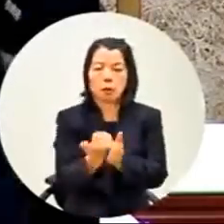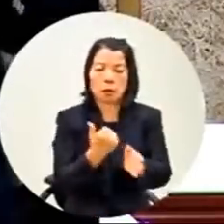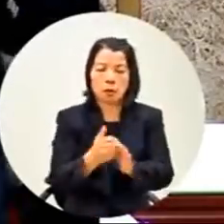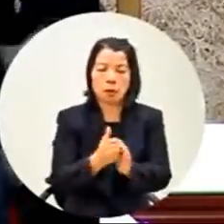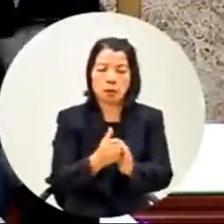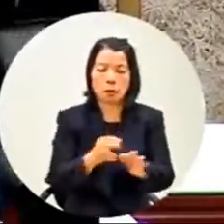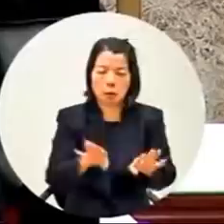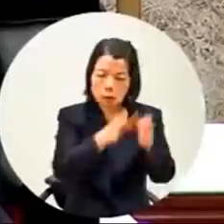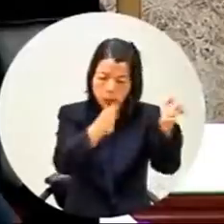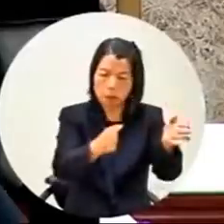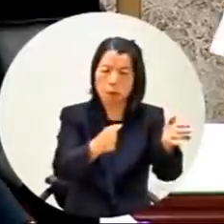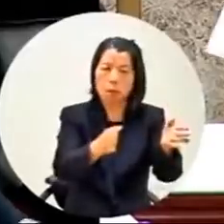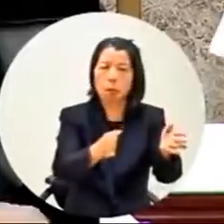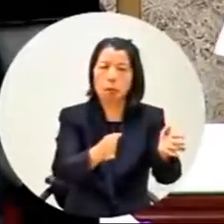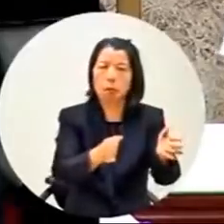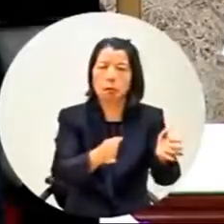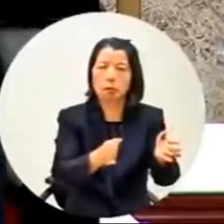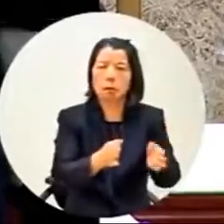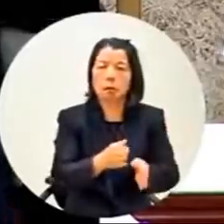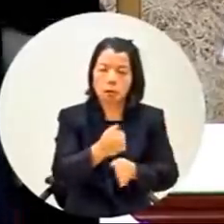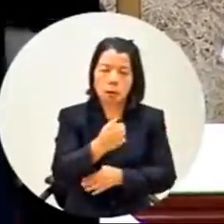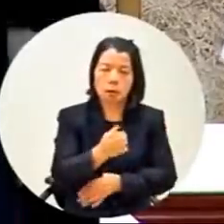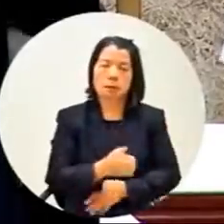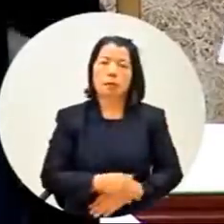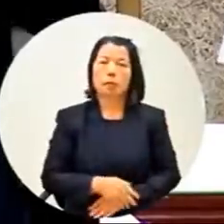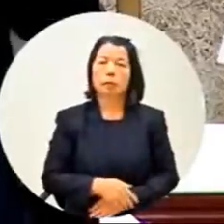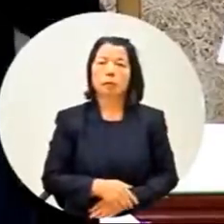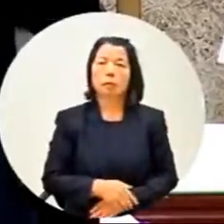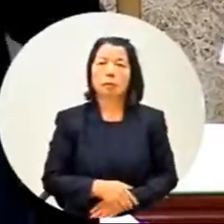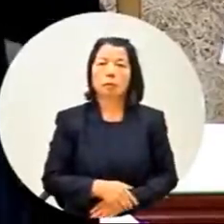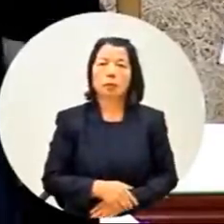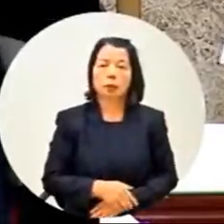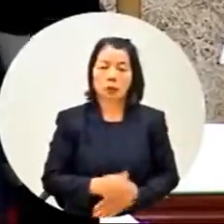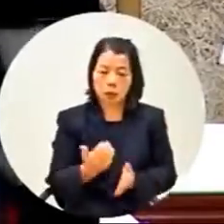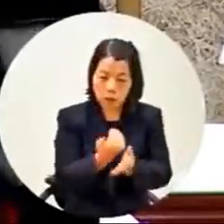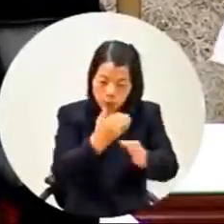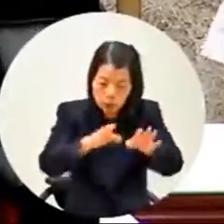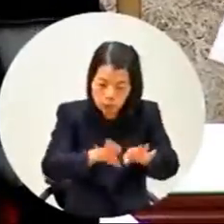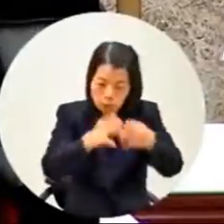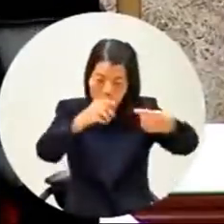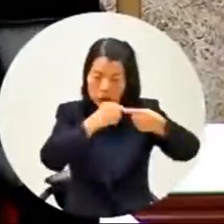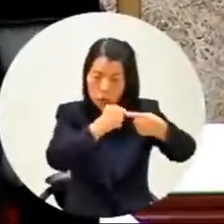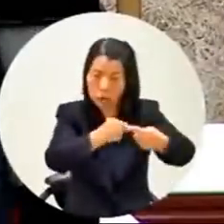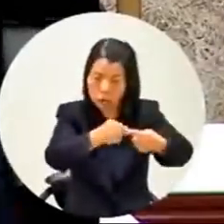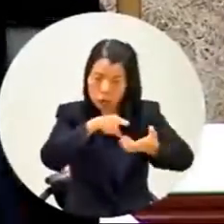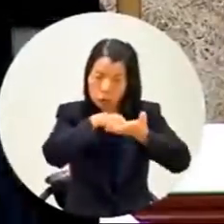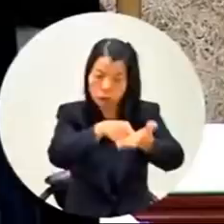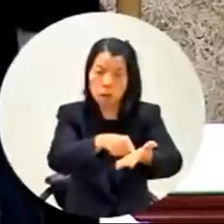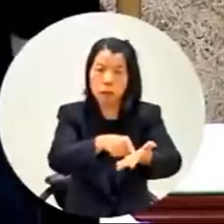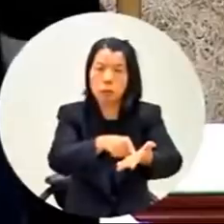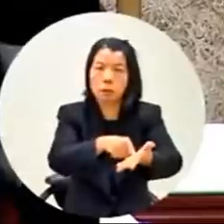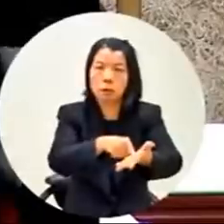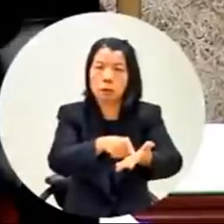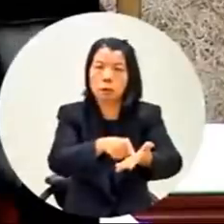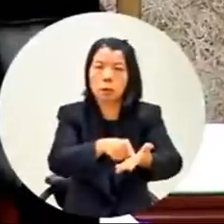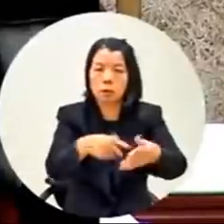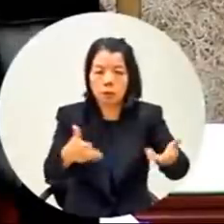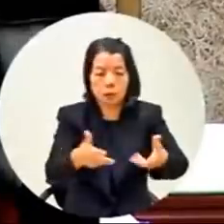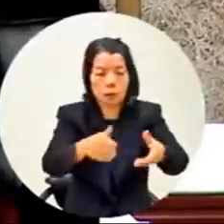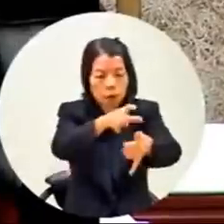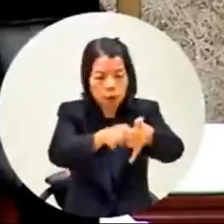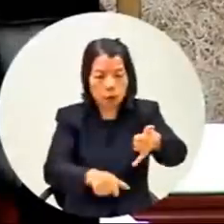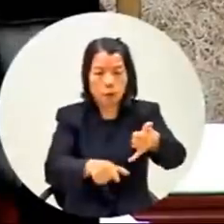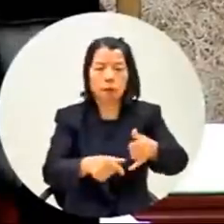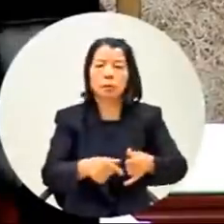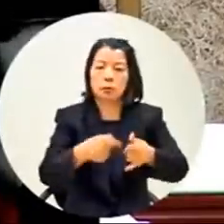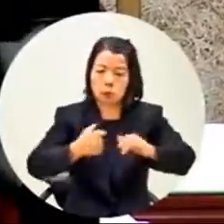多少的一个开发面积？一开始第一次他提出这个开发案的时候。 我跟你报